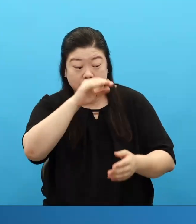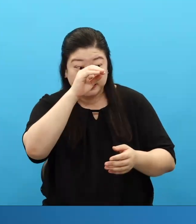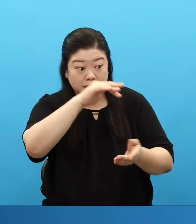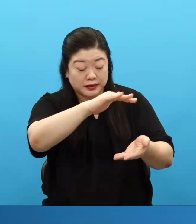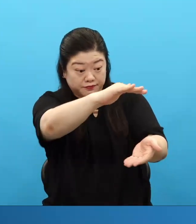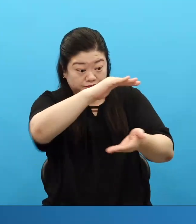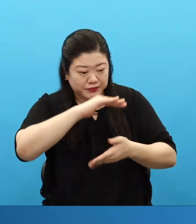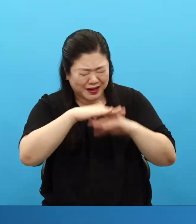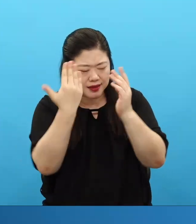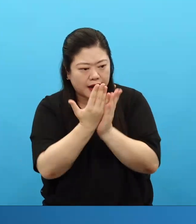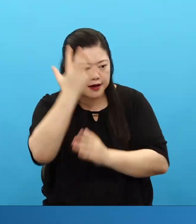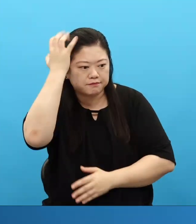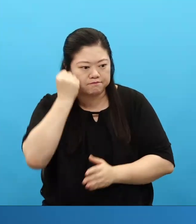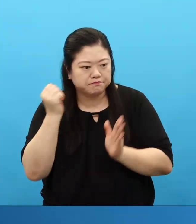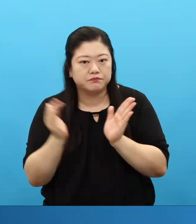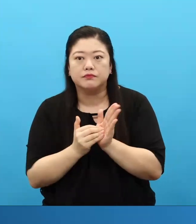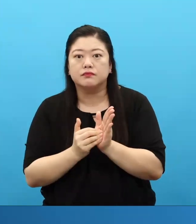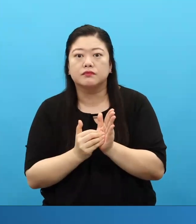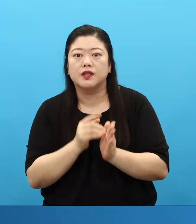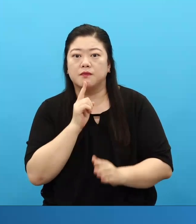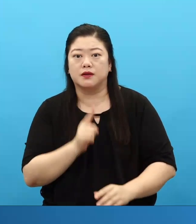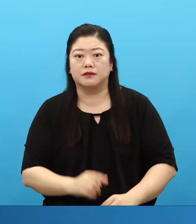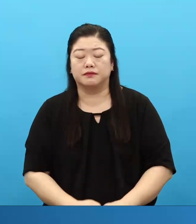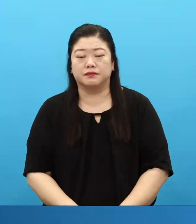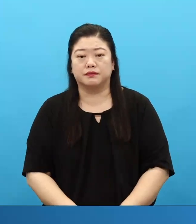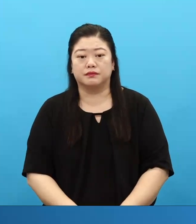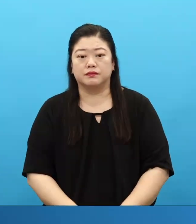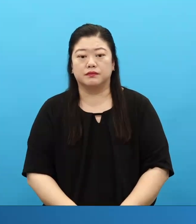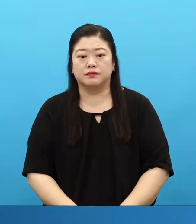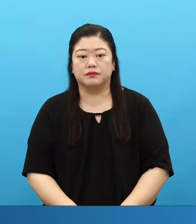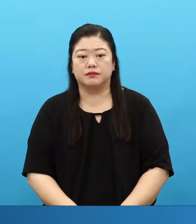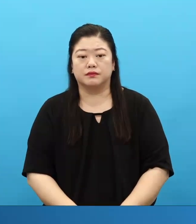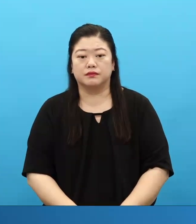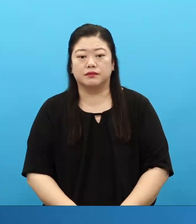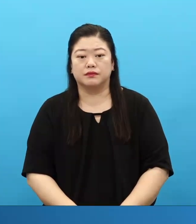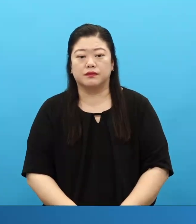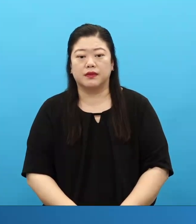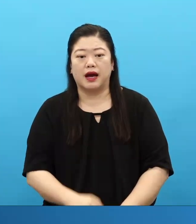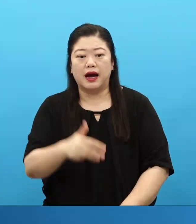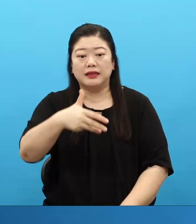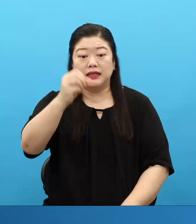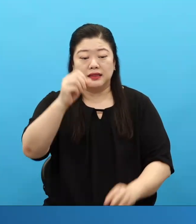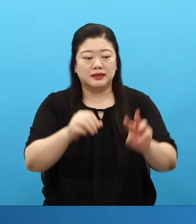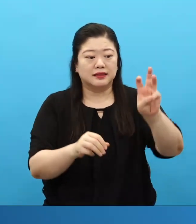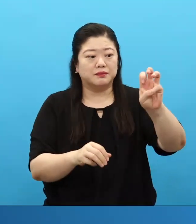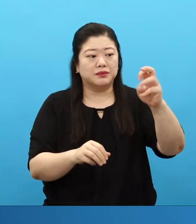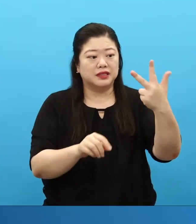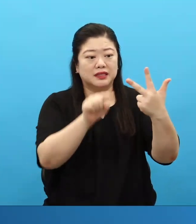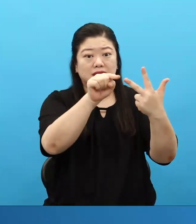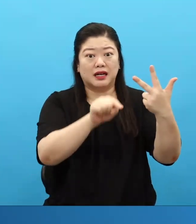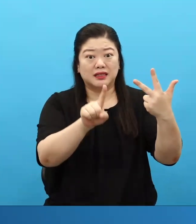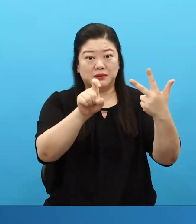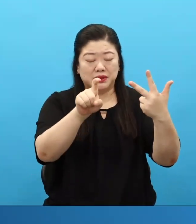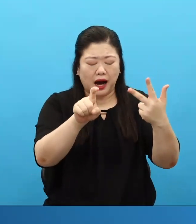And absolutely it will be fulfilled, and it was fulfilled. 이 언약 누리면서 갔습니다. And they went enjoying this 이게 covenant. 막 바로 선교로 And that